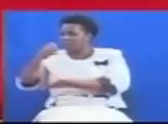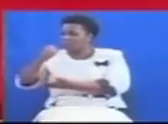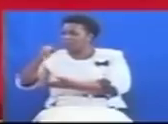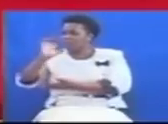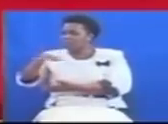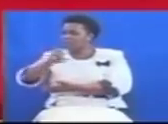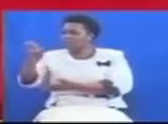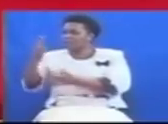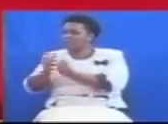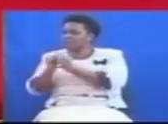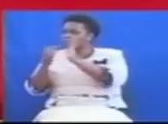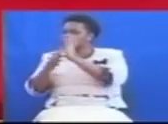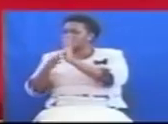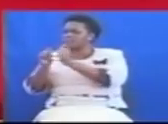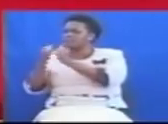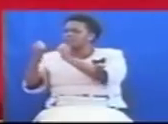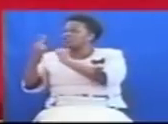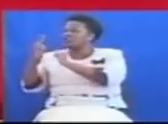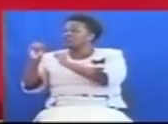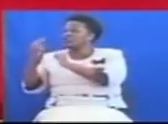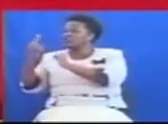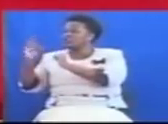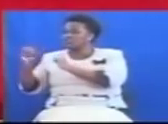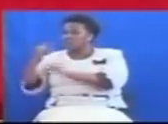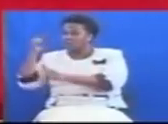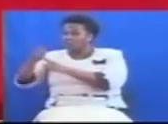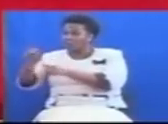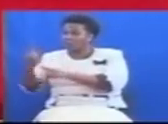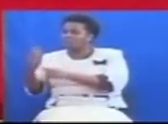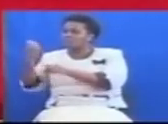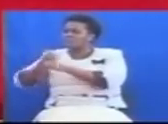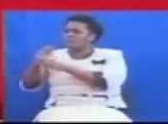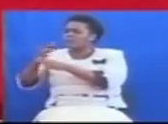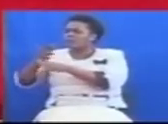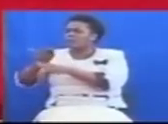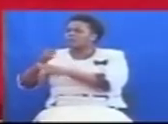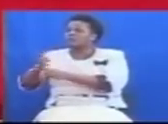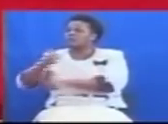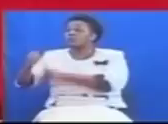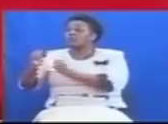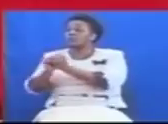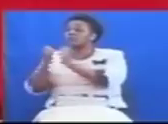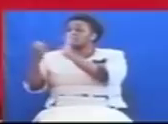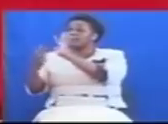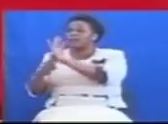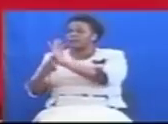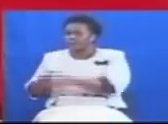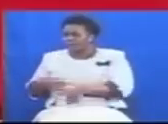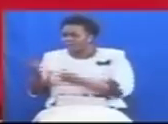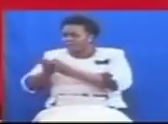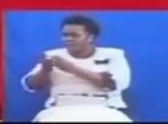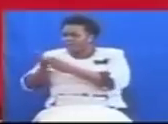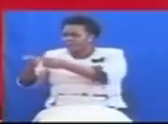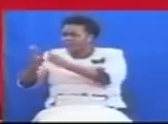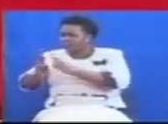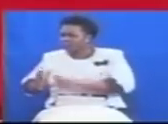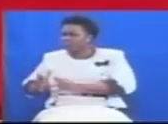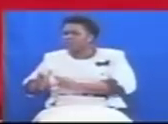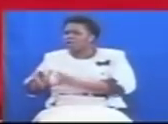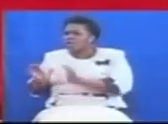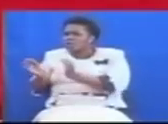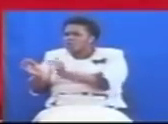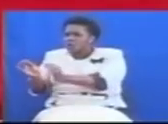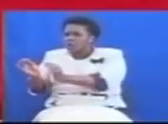2019-20 za kuifanyia matengenezo na maeneo korofi kwa urefu wa kilomita 18 na kujenga box culvert moja lenye midomo miwili.